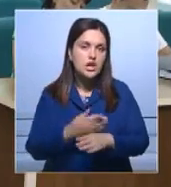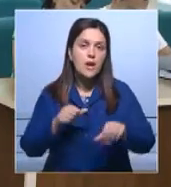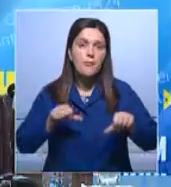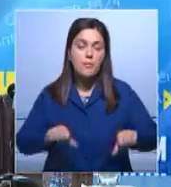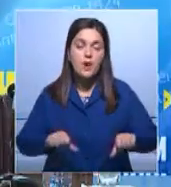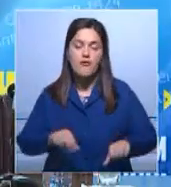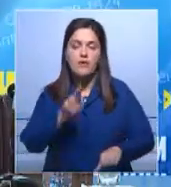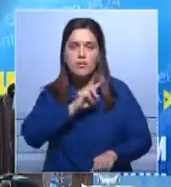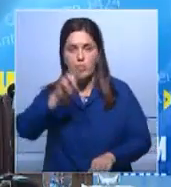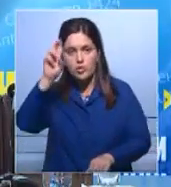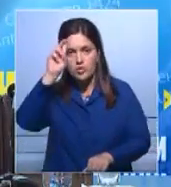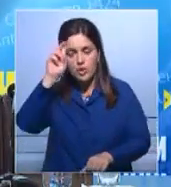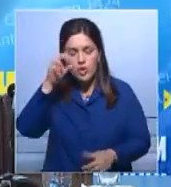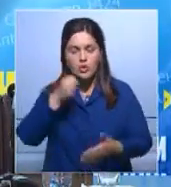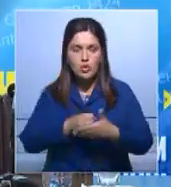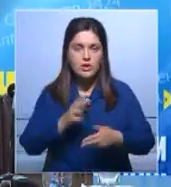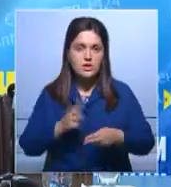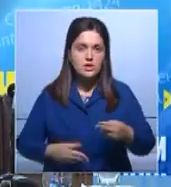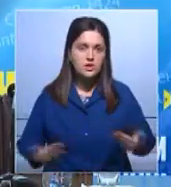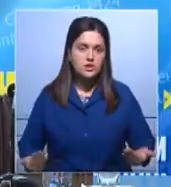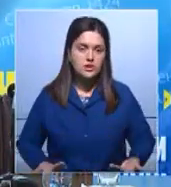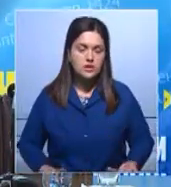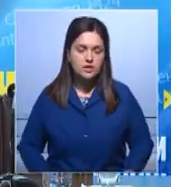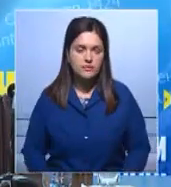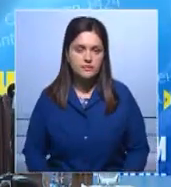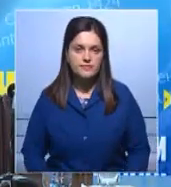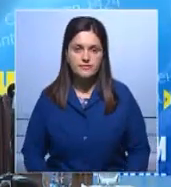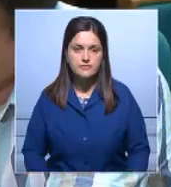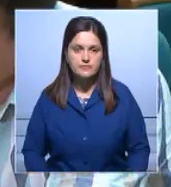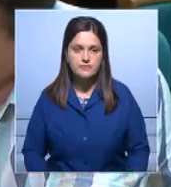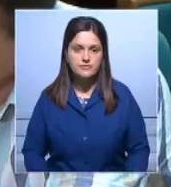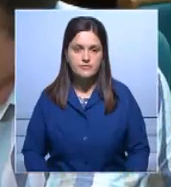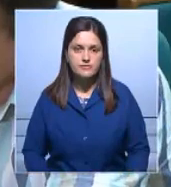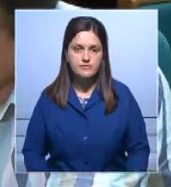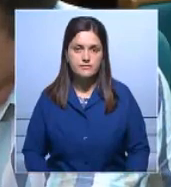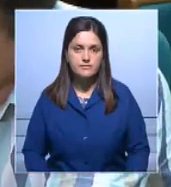права занимать госдолжности пожизненно.